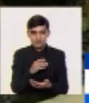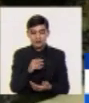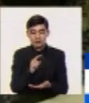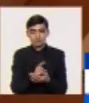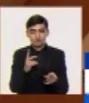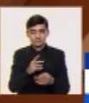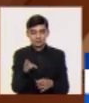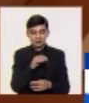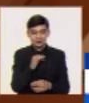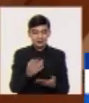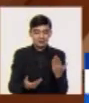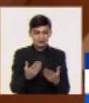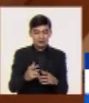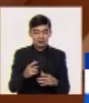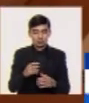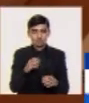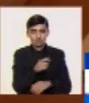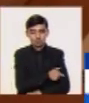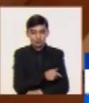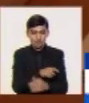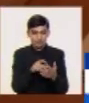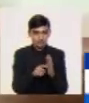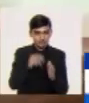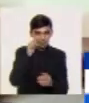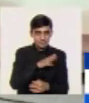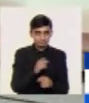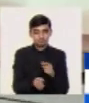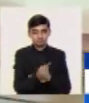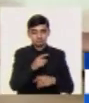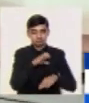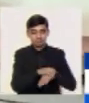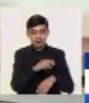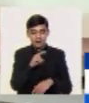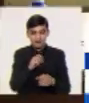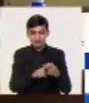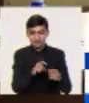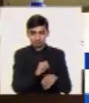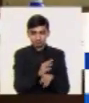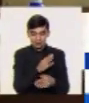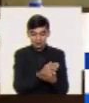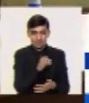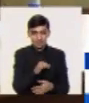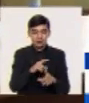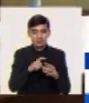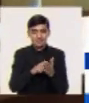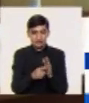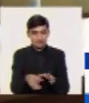міндетті түрде. Егер де кезекші сыныпта оқитын баладан коронавирус анықталса, онда сынып міндетті түрде